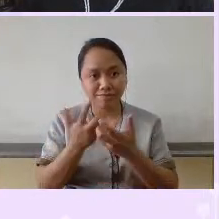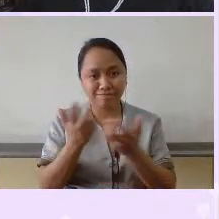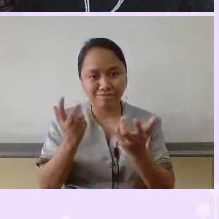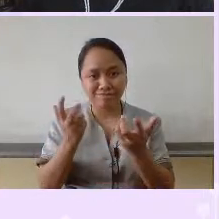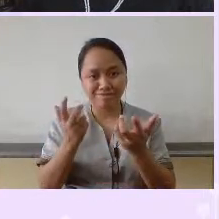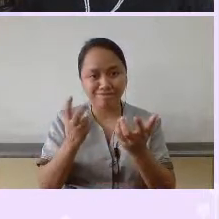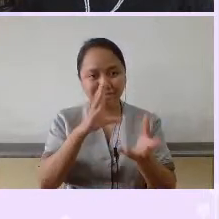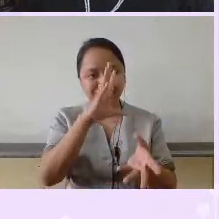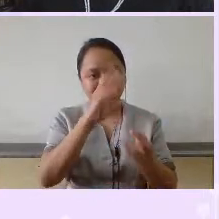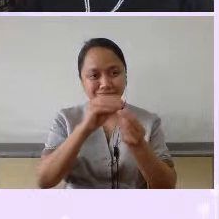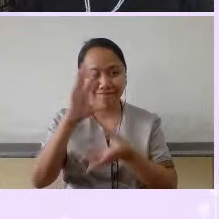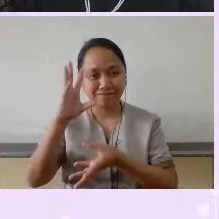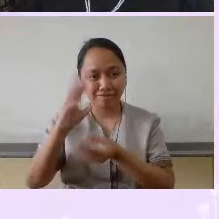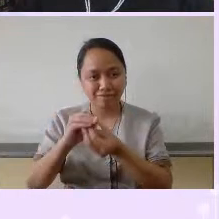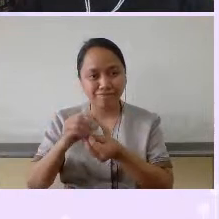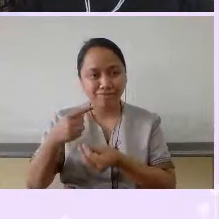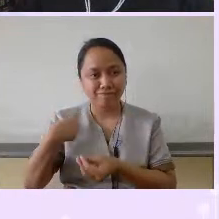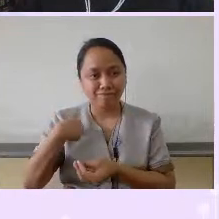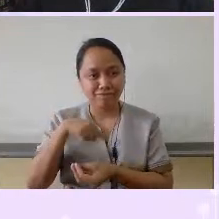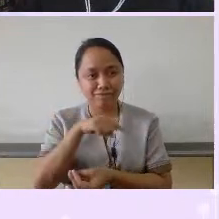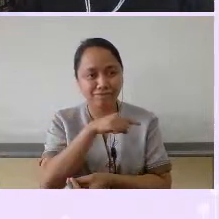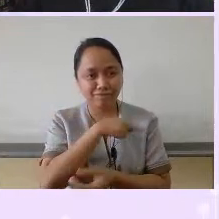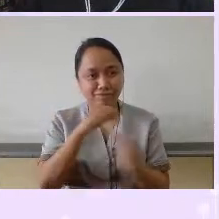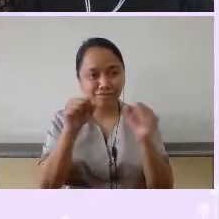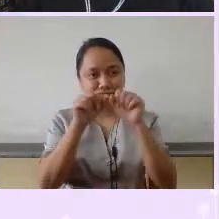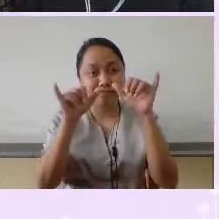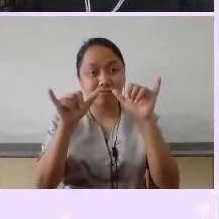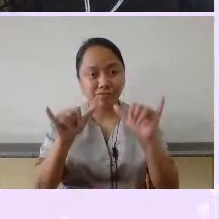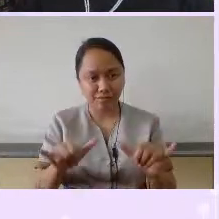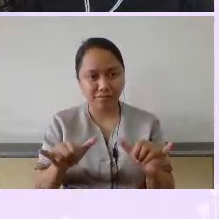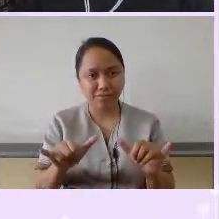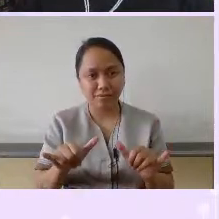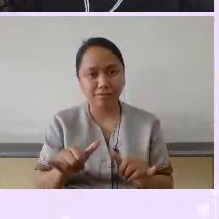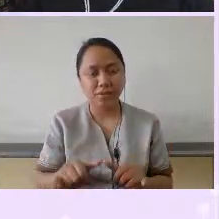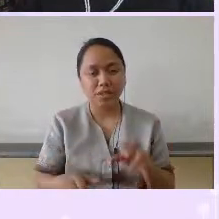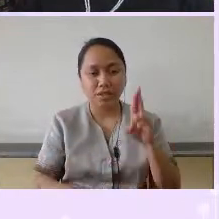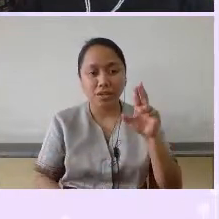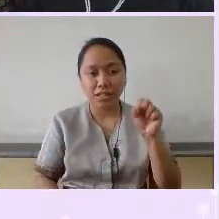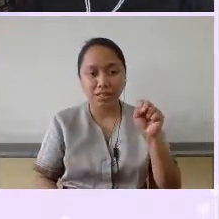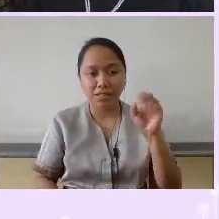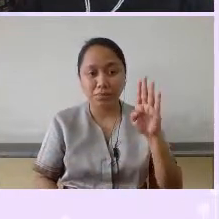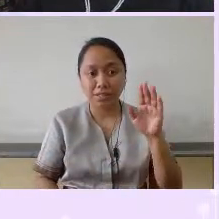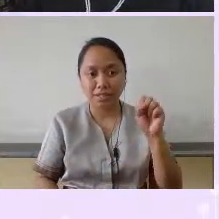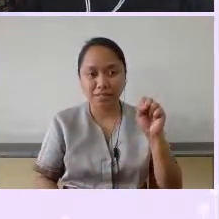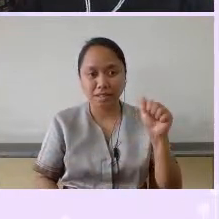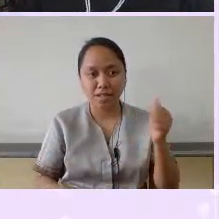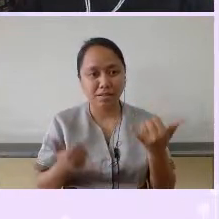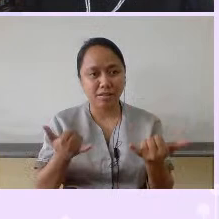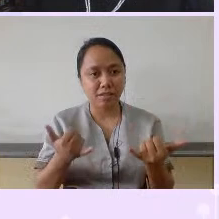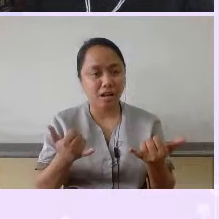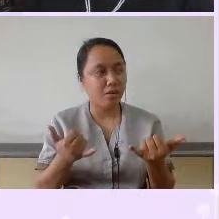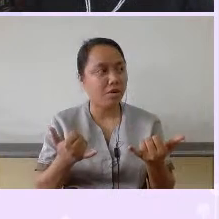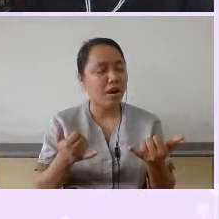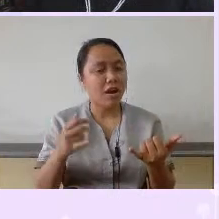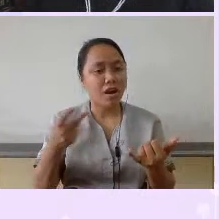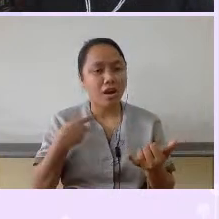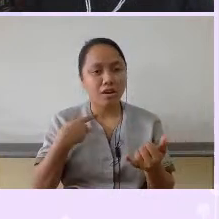computer sa system ng RSBSA. So sa ngayon po, as of